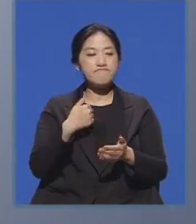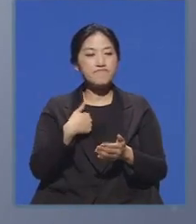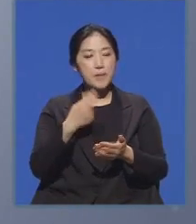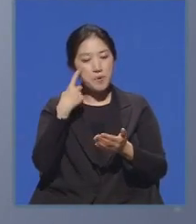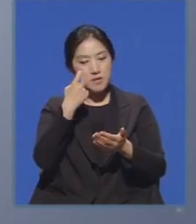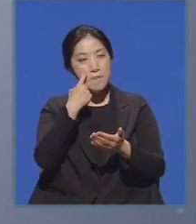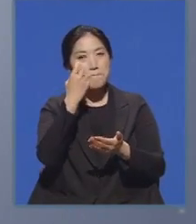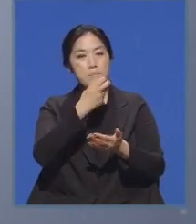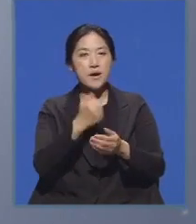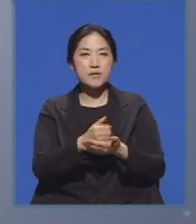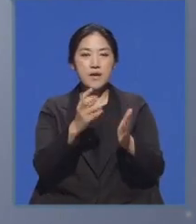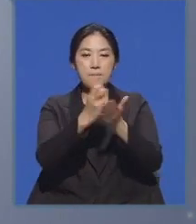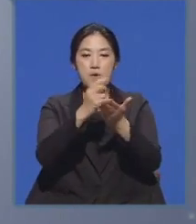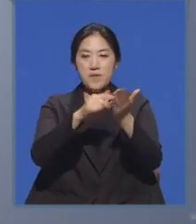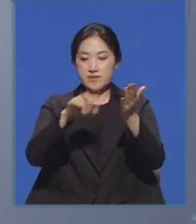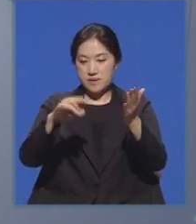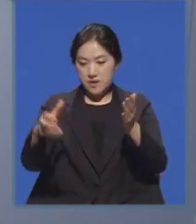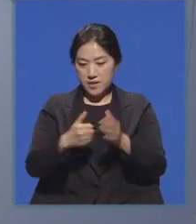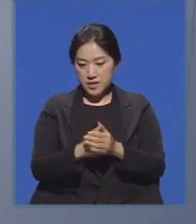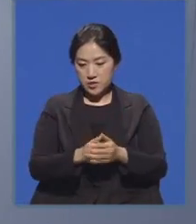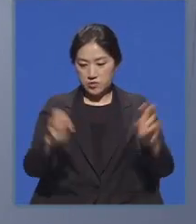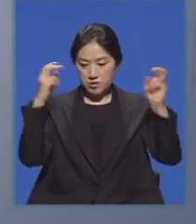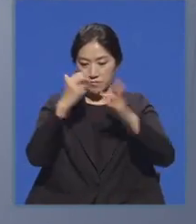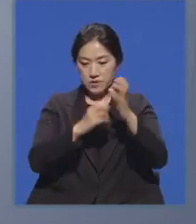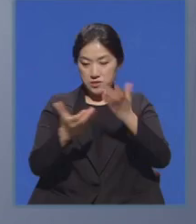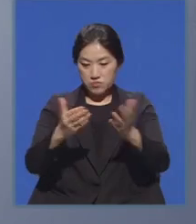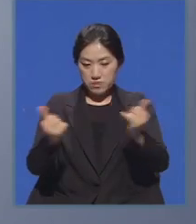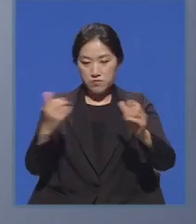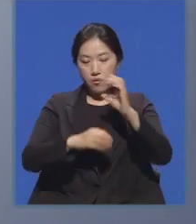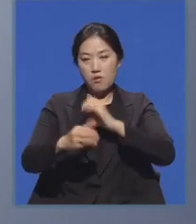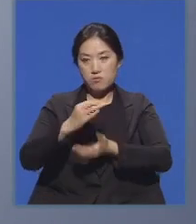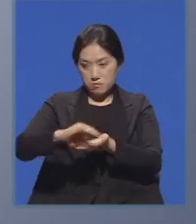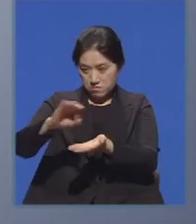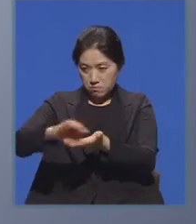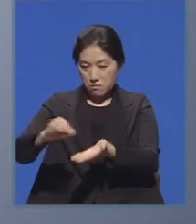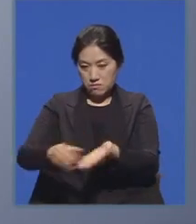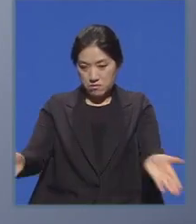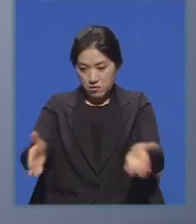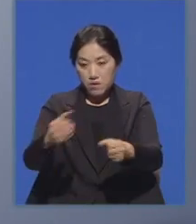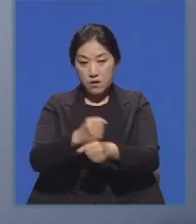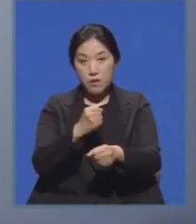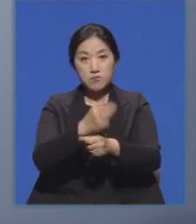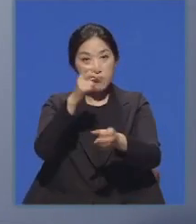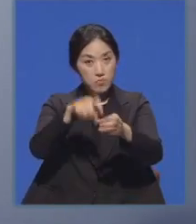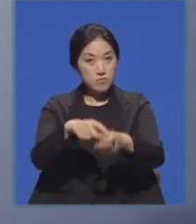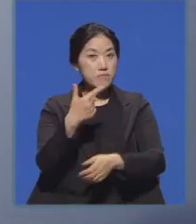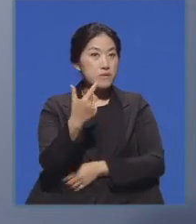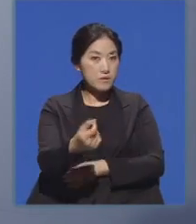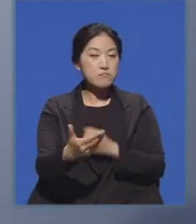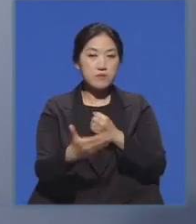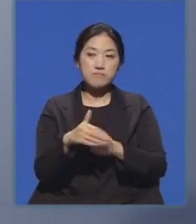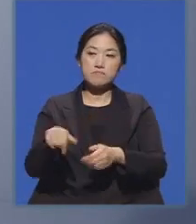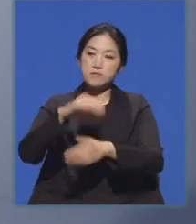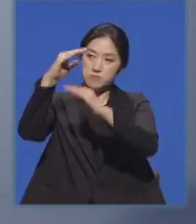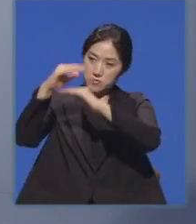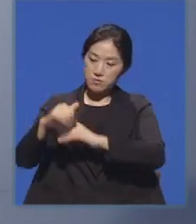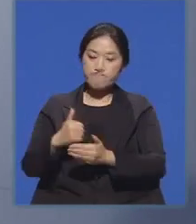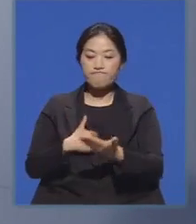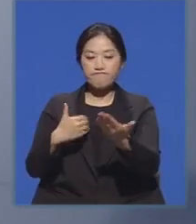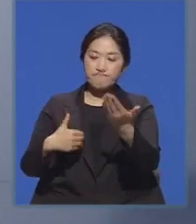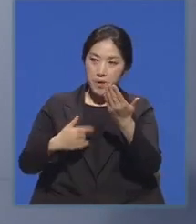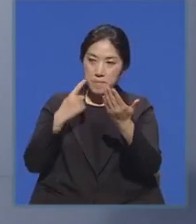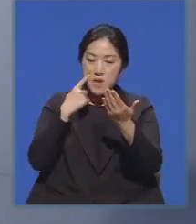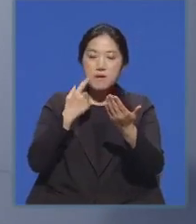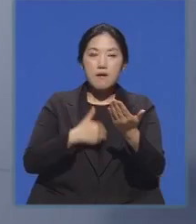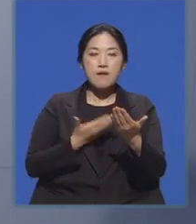가지고 기업들이 근로자들한테 더 많은 급여를 결국 주도록 하는 유인책 아니겠습니까? 뭐 생각해 보겠습니다.